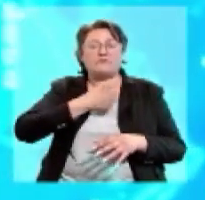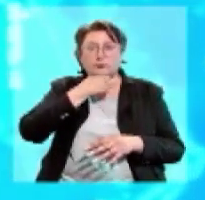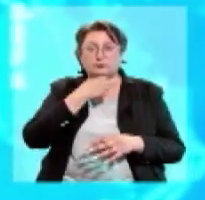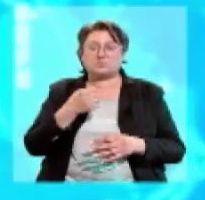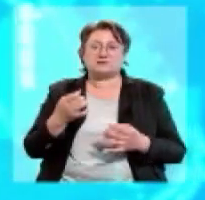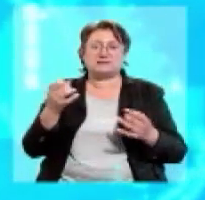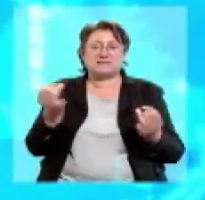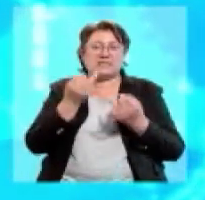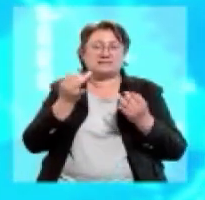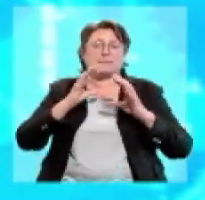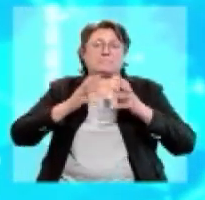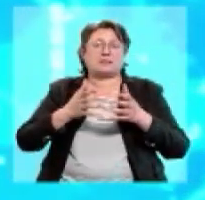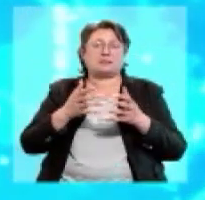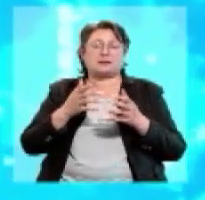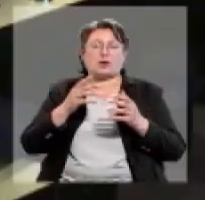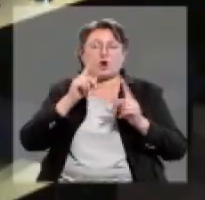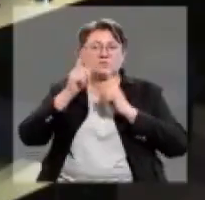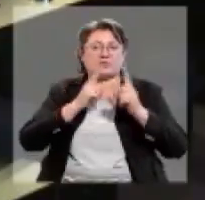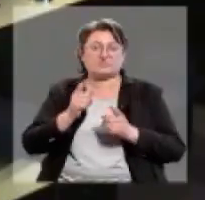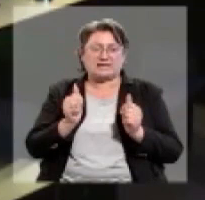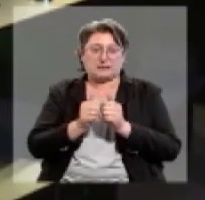познавательный мир космонавтики рядом.